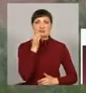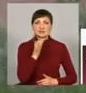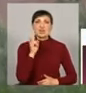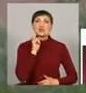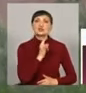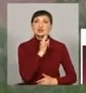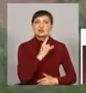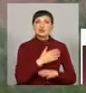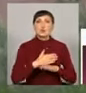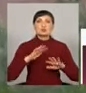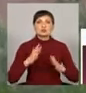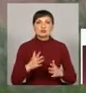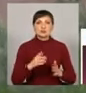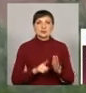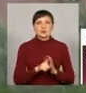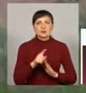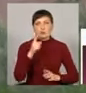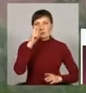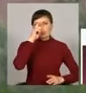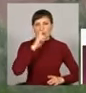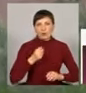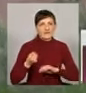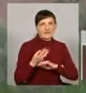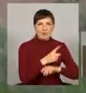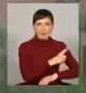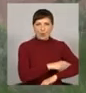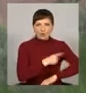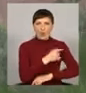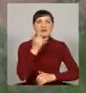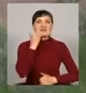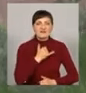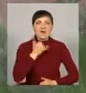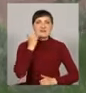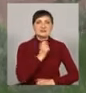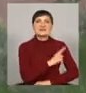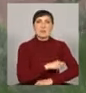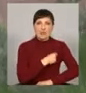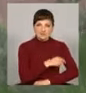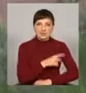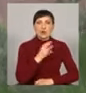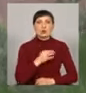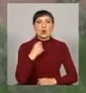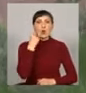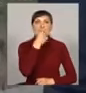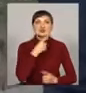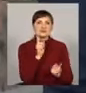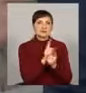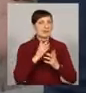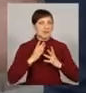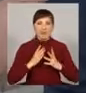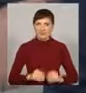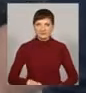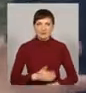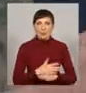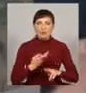женщине после случившегося стало плохо ее забрали на скорой она звонила мне с больницы однако личностей я не встречался после